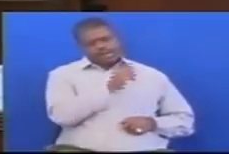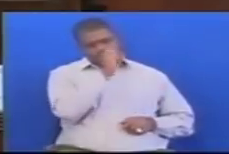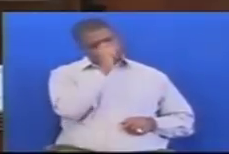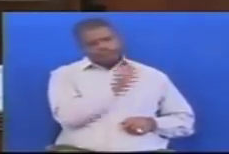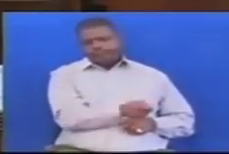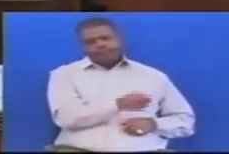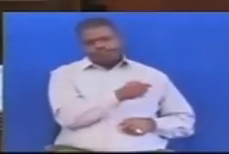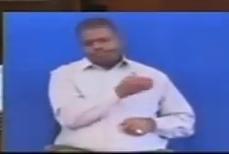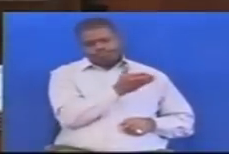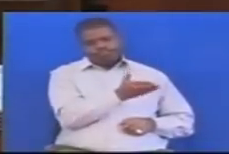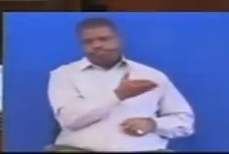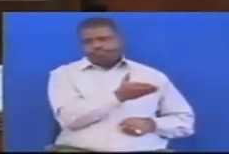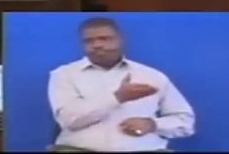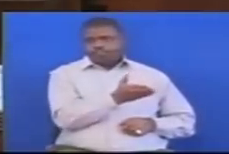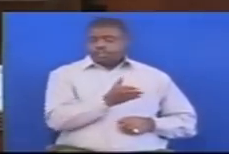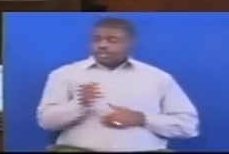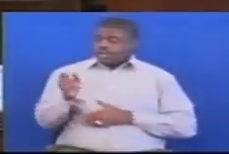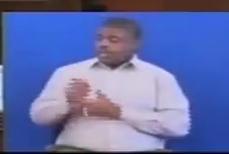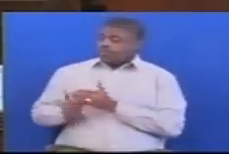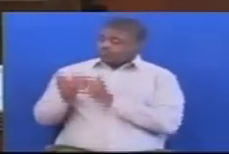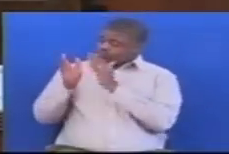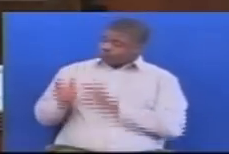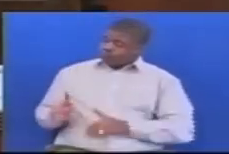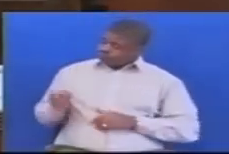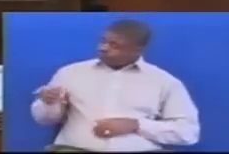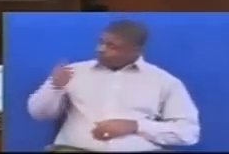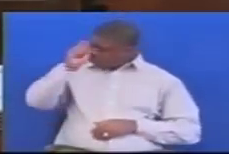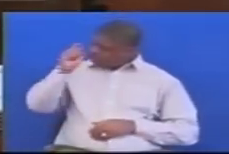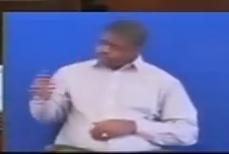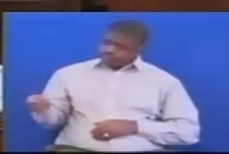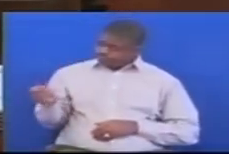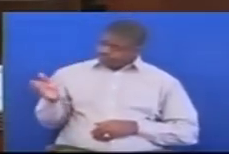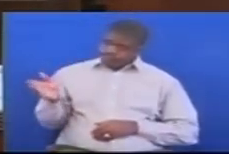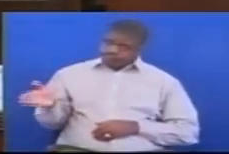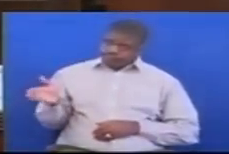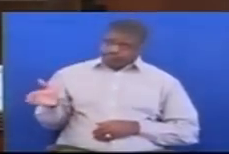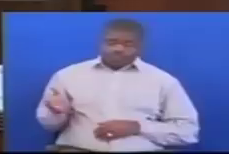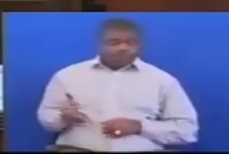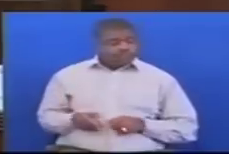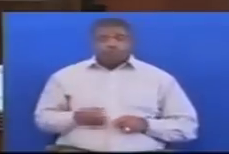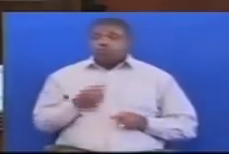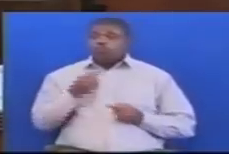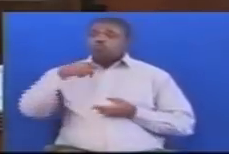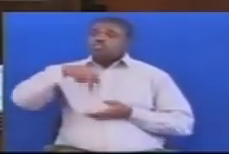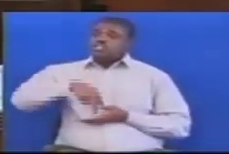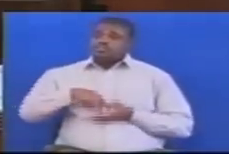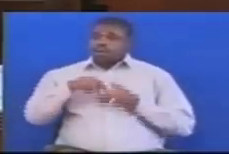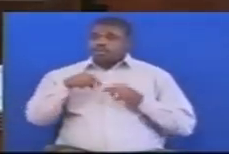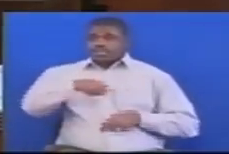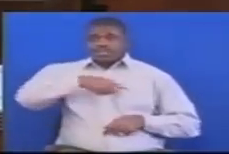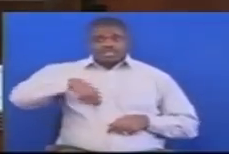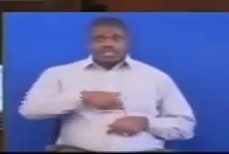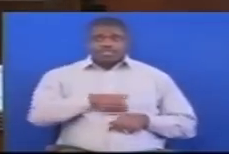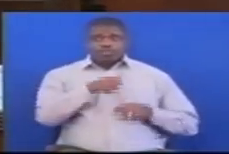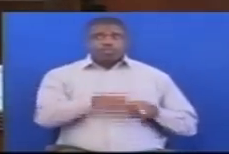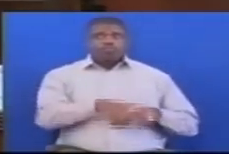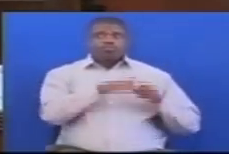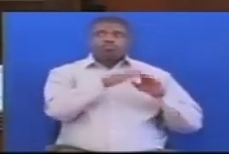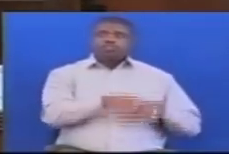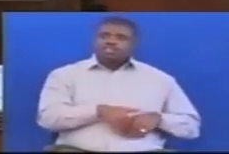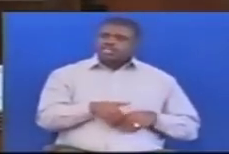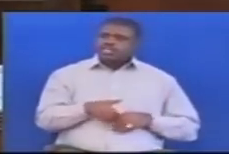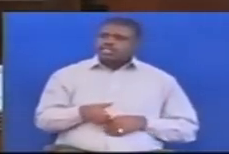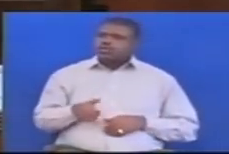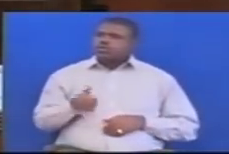kuheshimu sana. Katibu Mkuu, na kuheshimu sana. na hasa tunaposimama sisi wabunge wa Kongwe humu